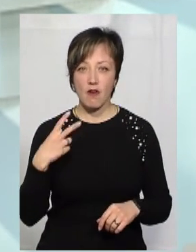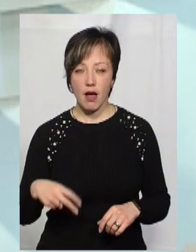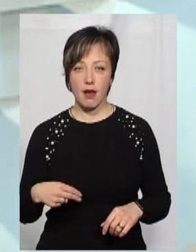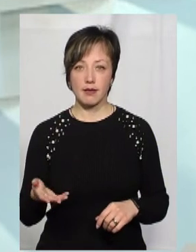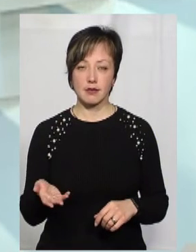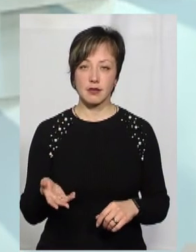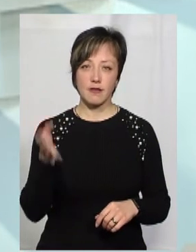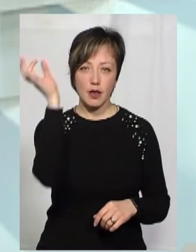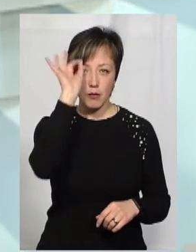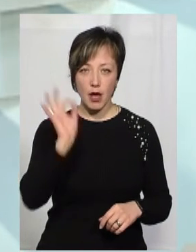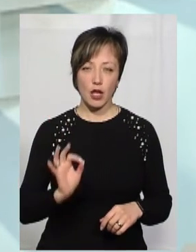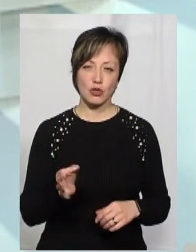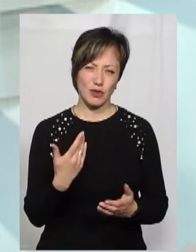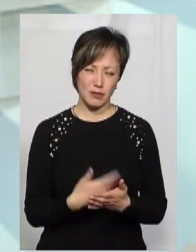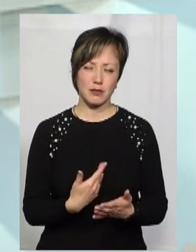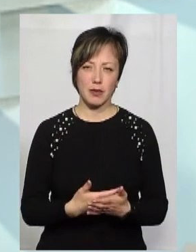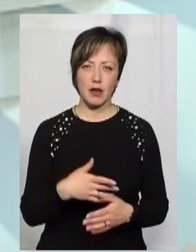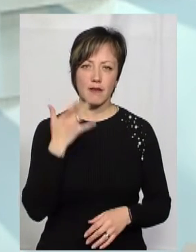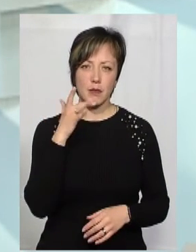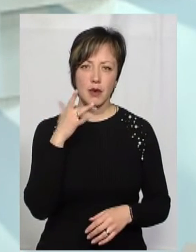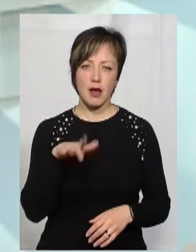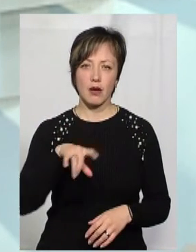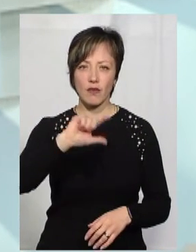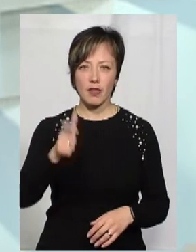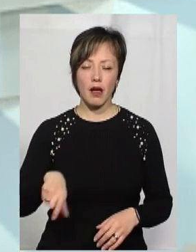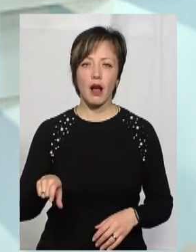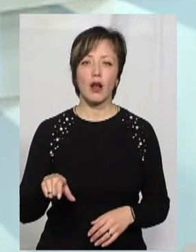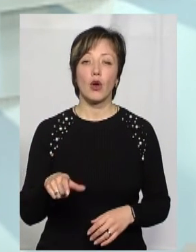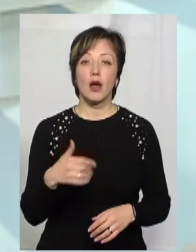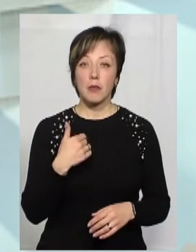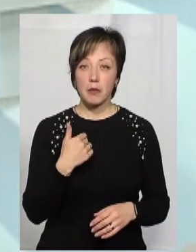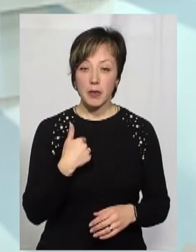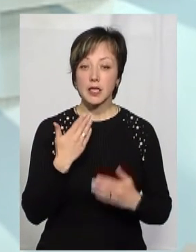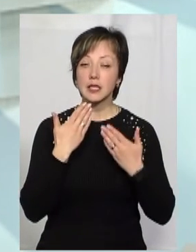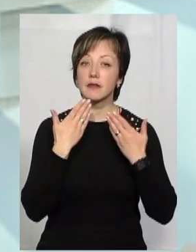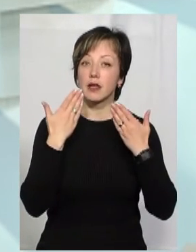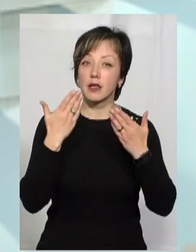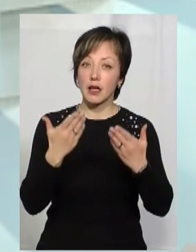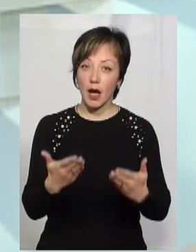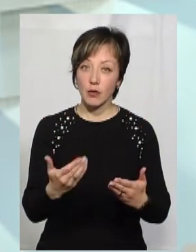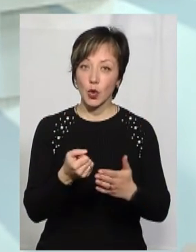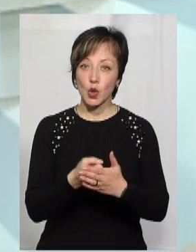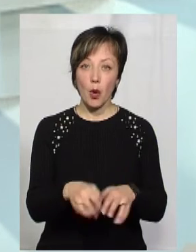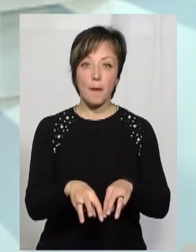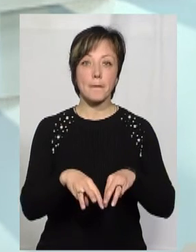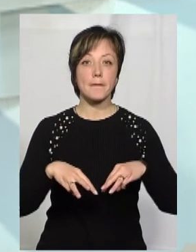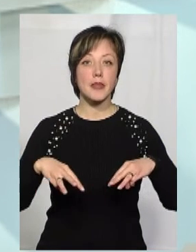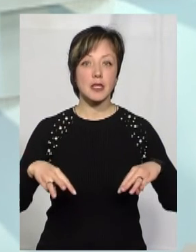Францію, в Німеччину, я кажу, до прикладу, в Америку, в Італію. Ми звертаємося до